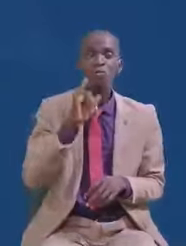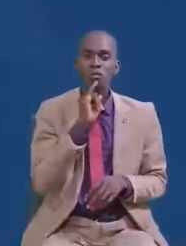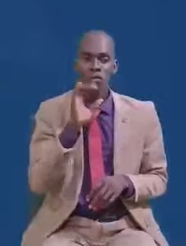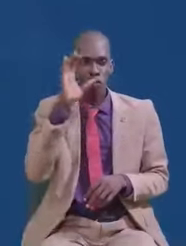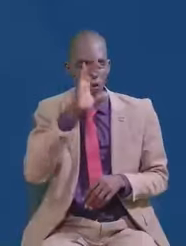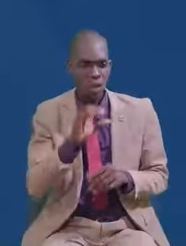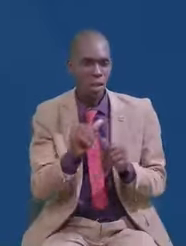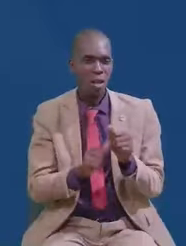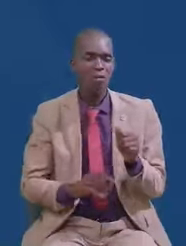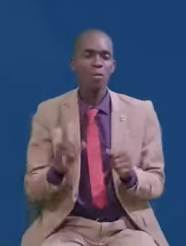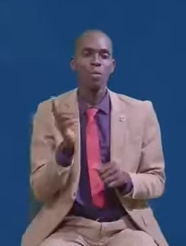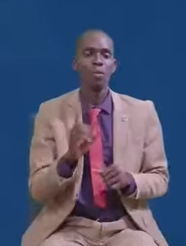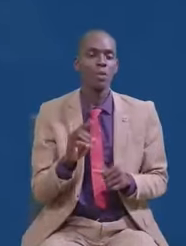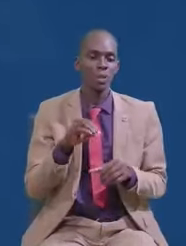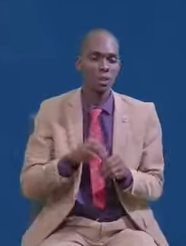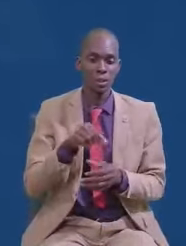Il cherche partout.